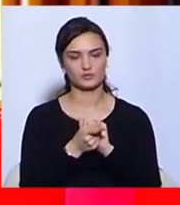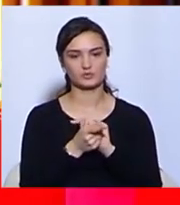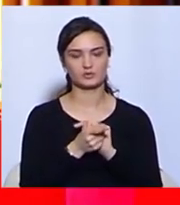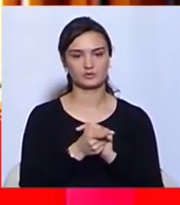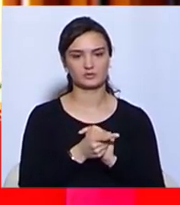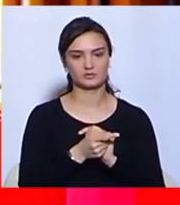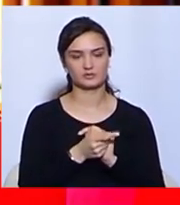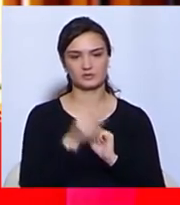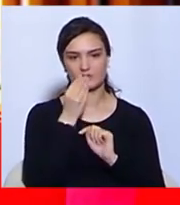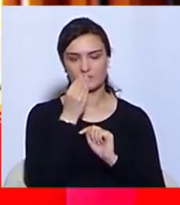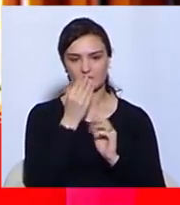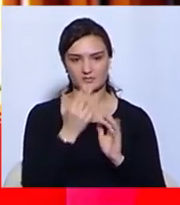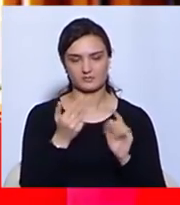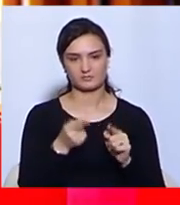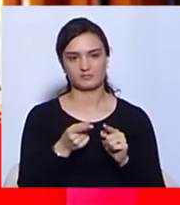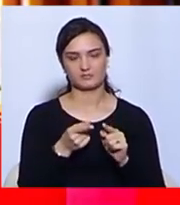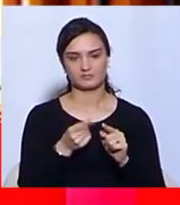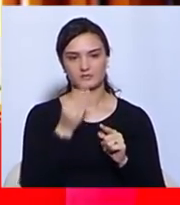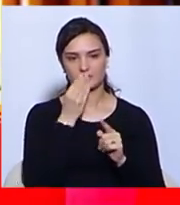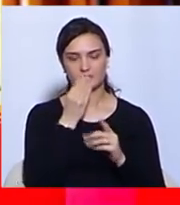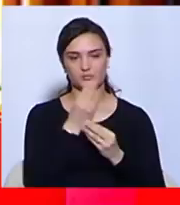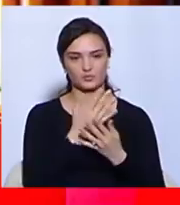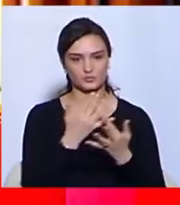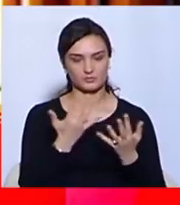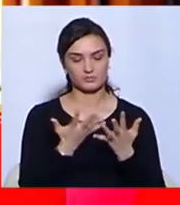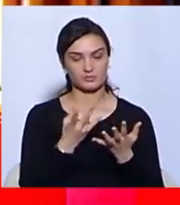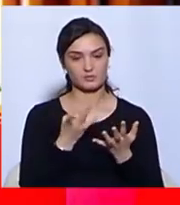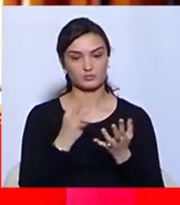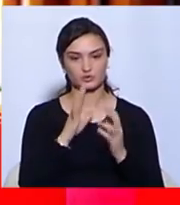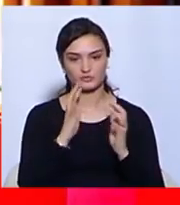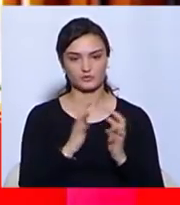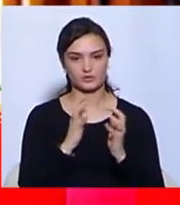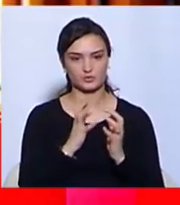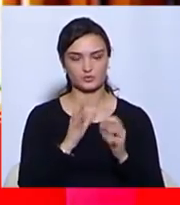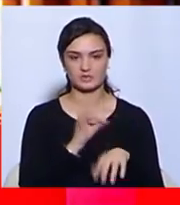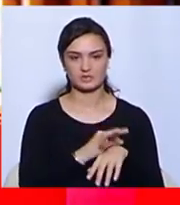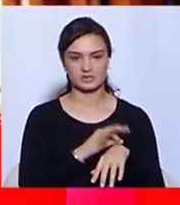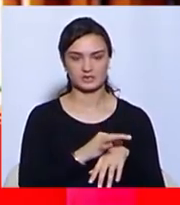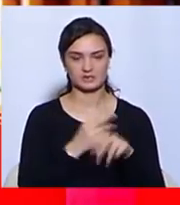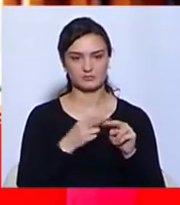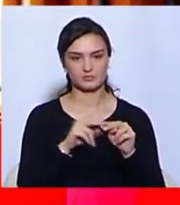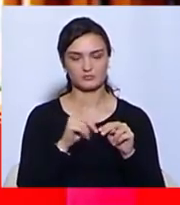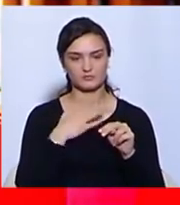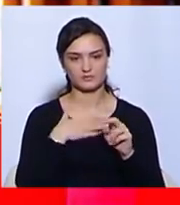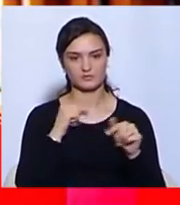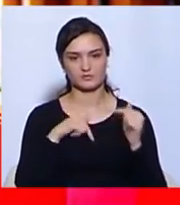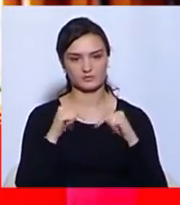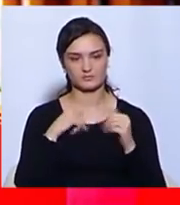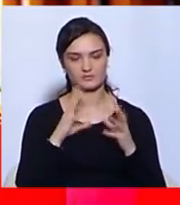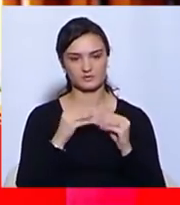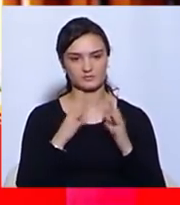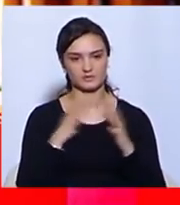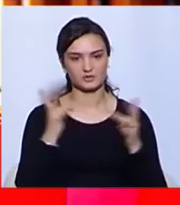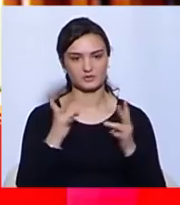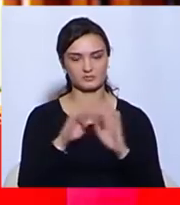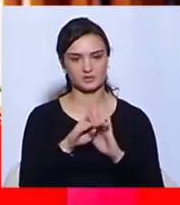რიტმი, საკვები რაციონი, საკვები პროდუქტები, თუმცა შევინარჩუნოთ საათი. იმიტომ რომ ჩვენს ორგანიზმს ყველაზე მეტად